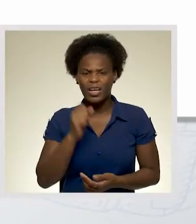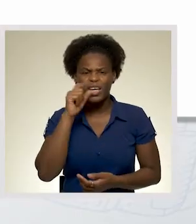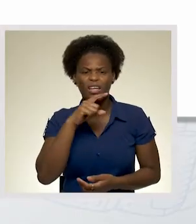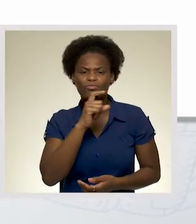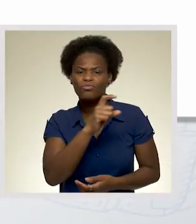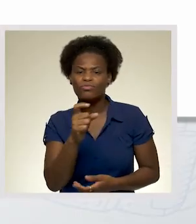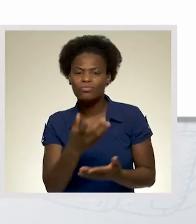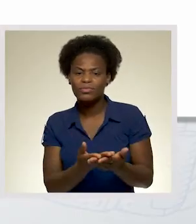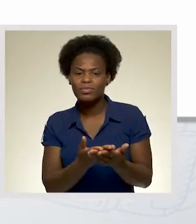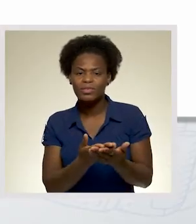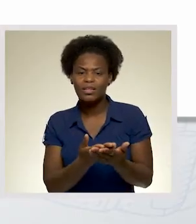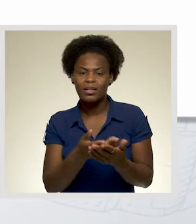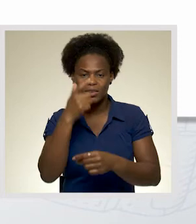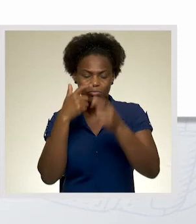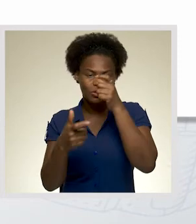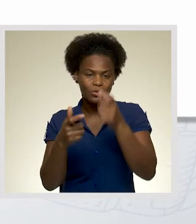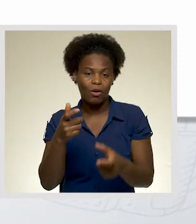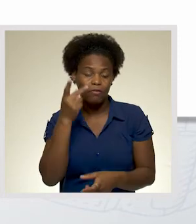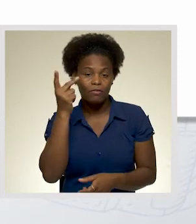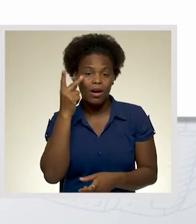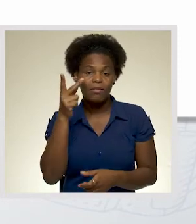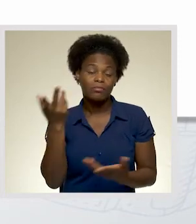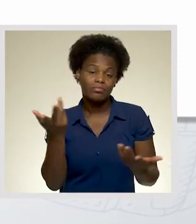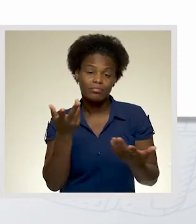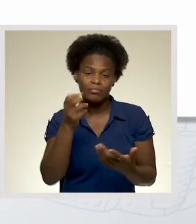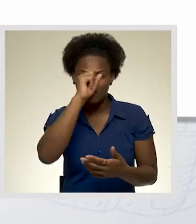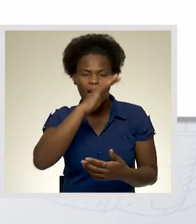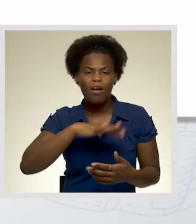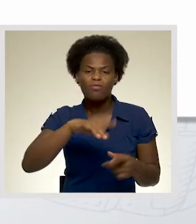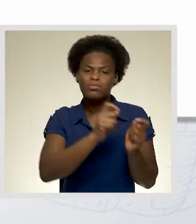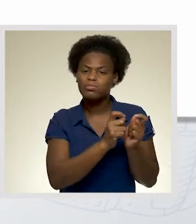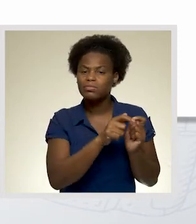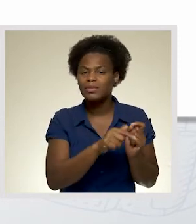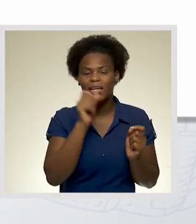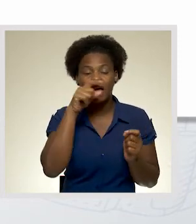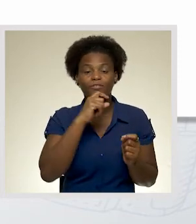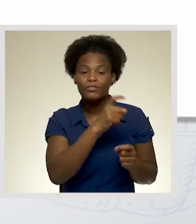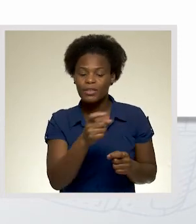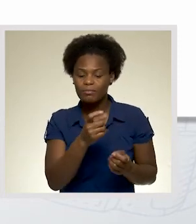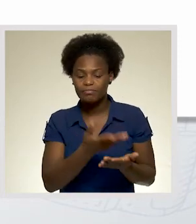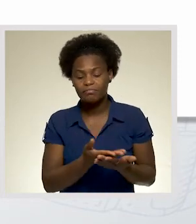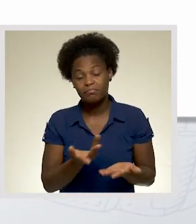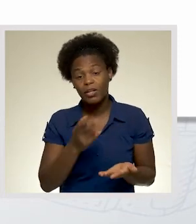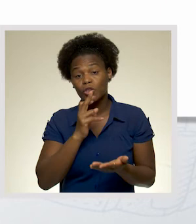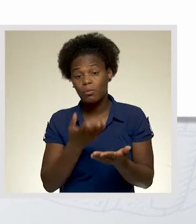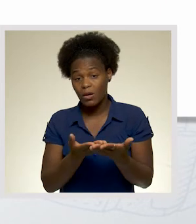Qui avertit les habitants d'un village voisin? La réponse,